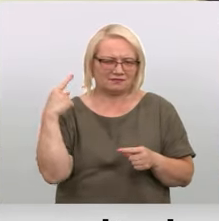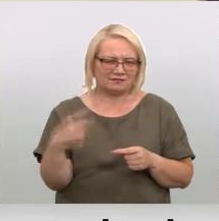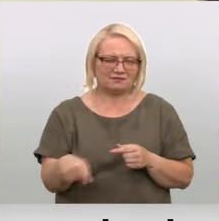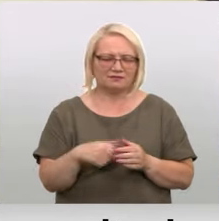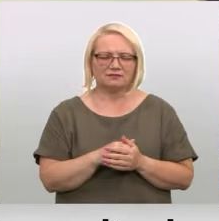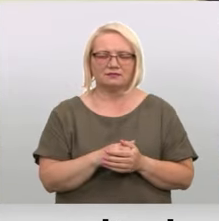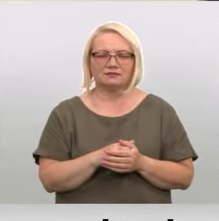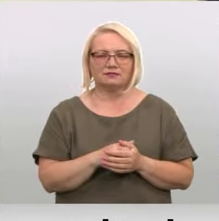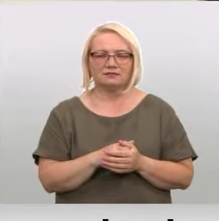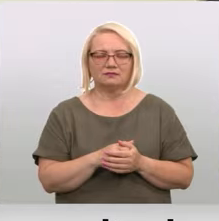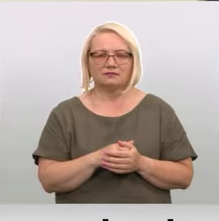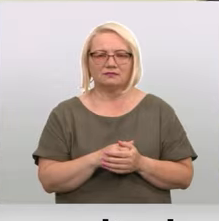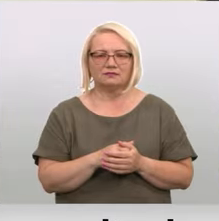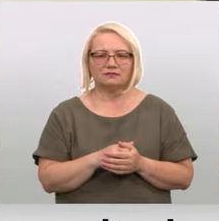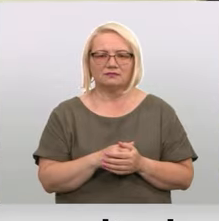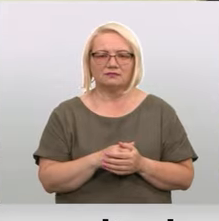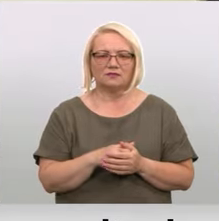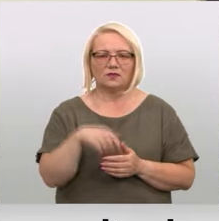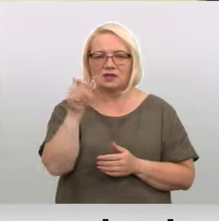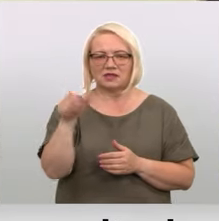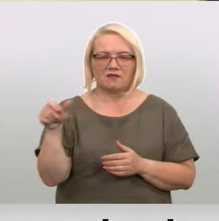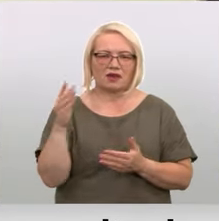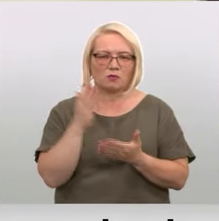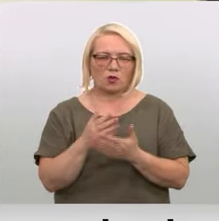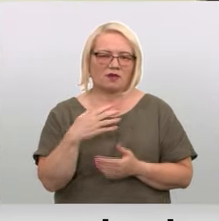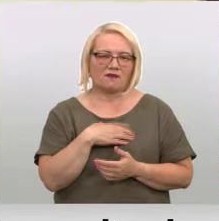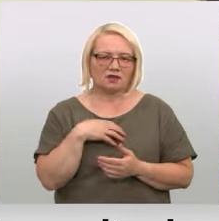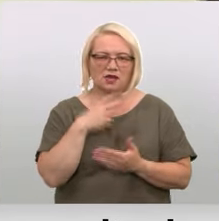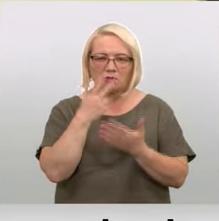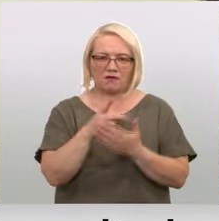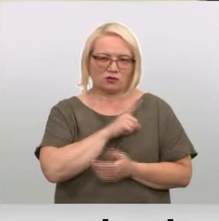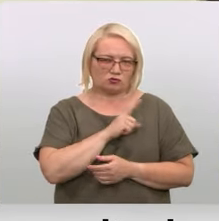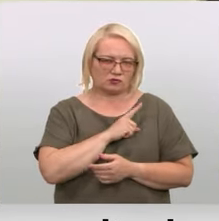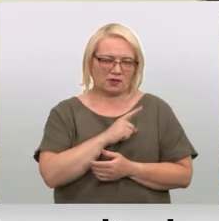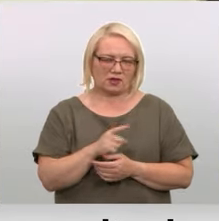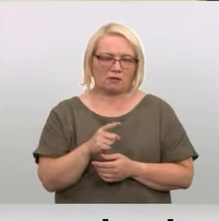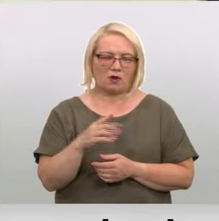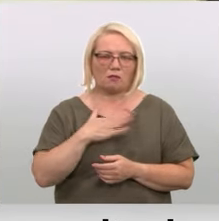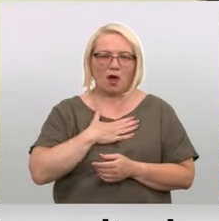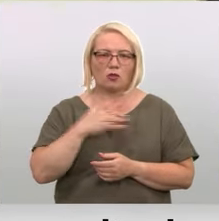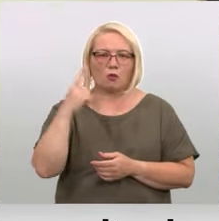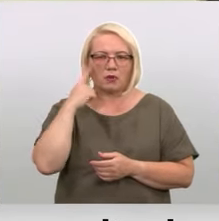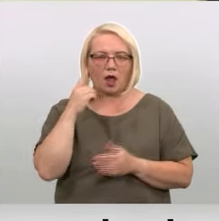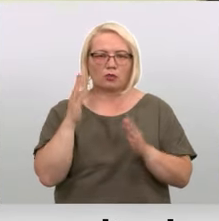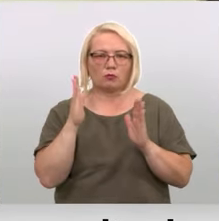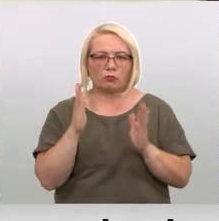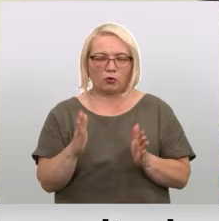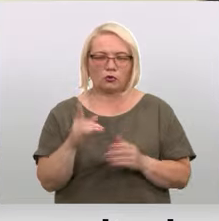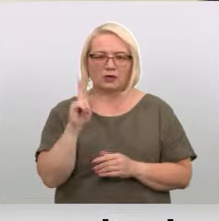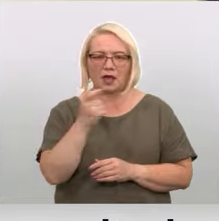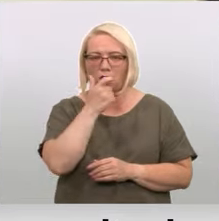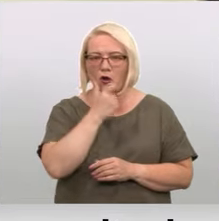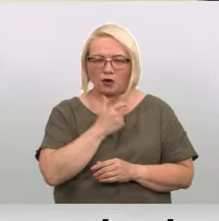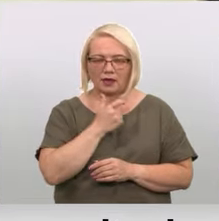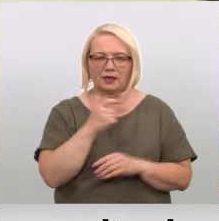laikapstākļiem un cilvēkiem noteikti vajadzēja tam pievērst uzmanību. Bet, manuprāt, būtu tikai korekti,